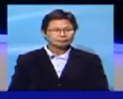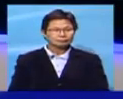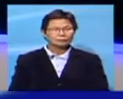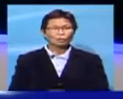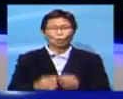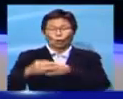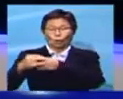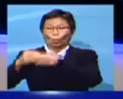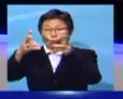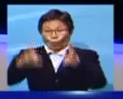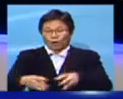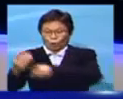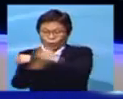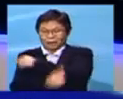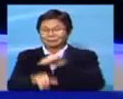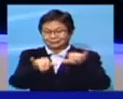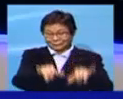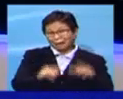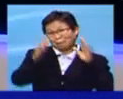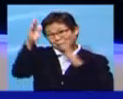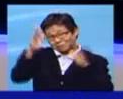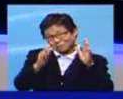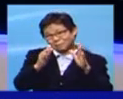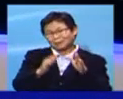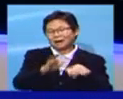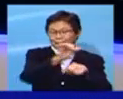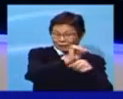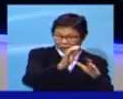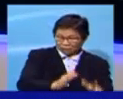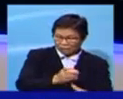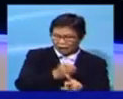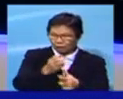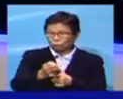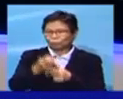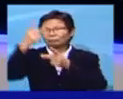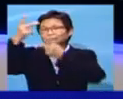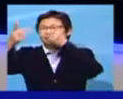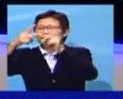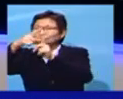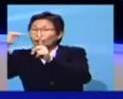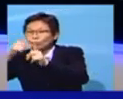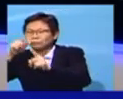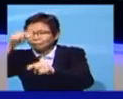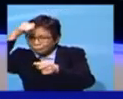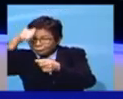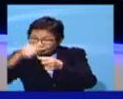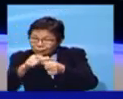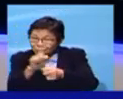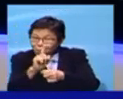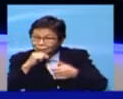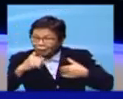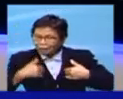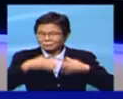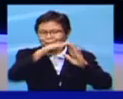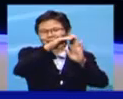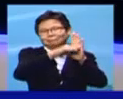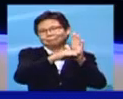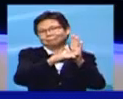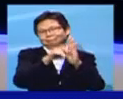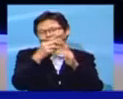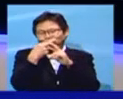warga asing yang berada di Malaysia sama ada sebagai pekerja atau pelancong diingatkan supaya tidak mempunyai agenda